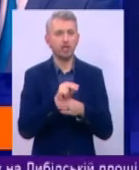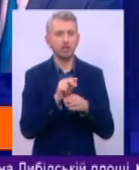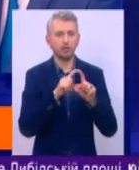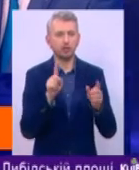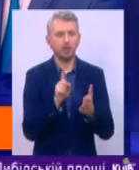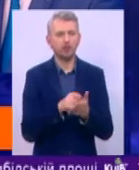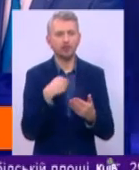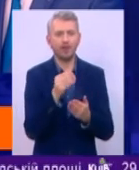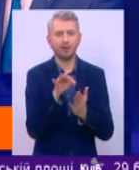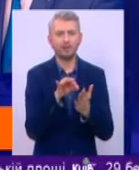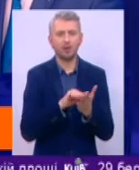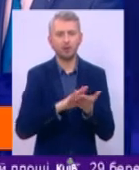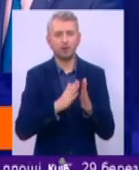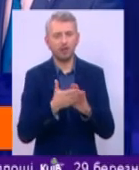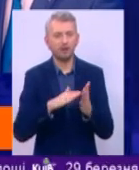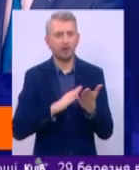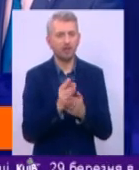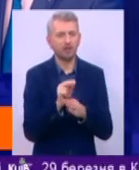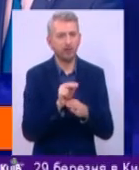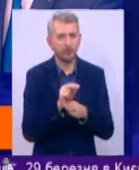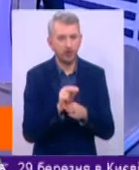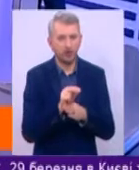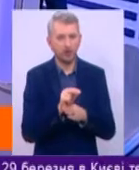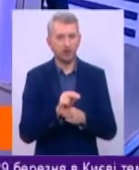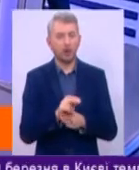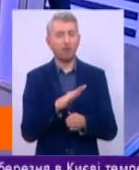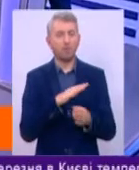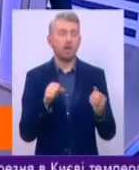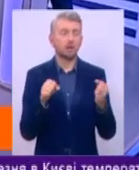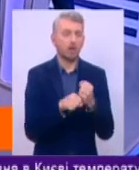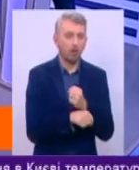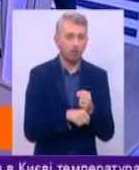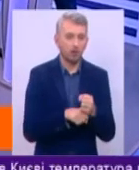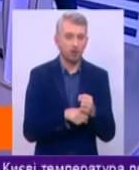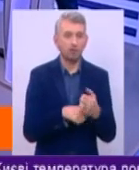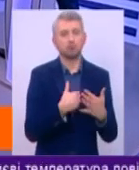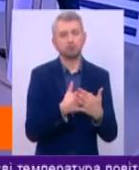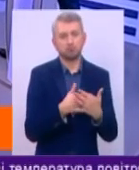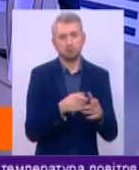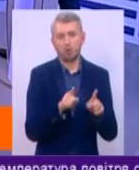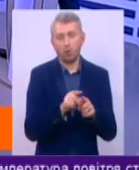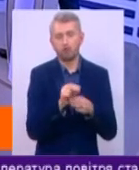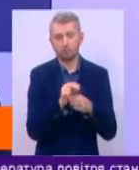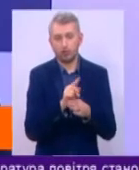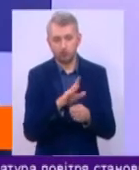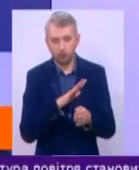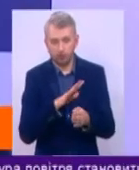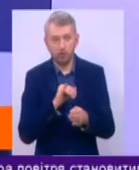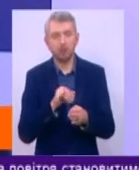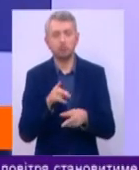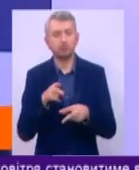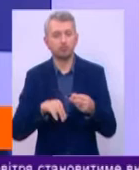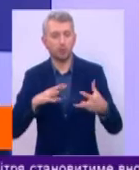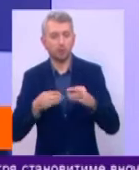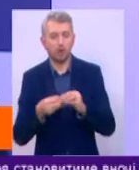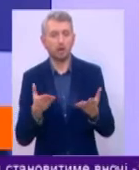оценку состояния и качества лечения. Вот была травма, проводите на такое-то лечение, и чем она закончилась. То